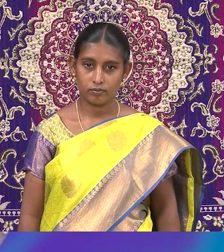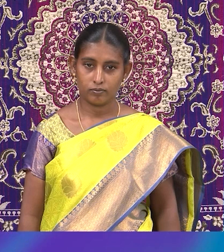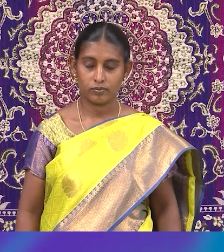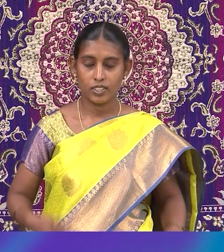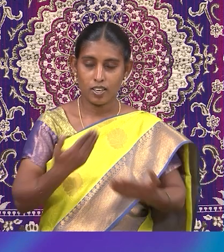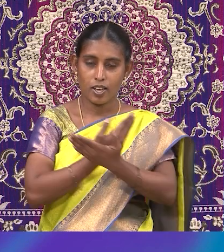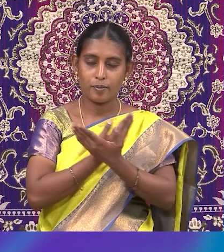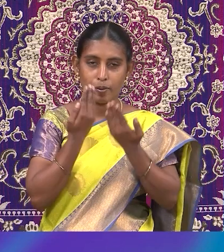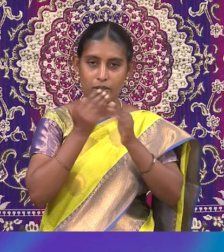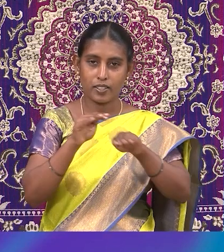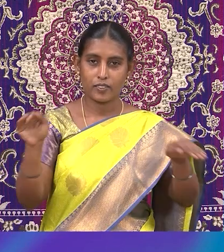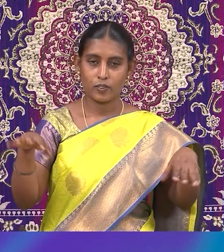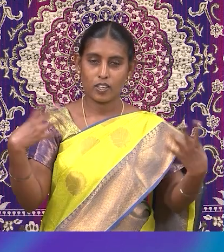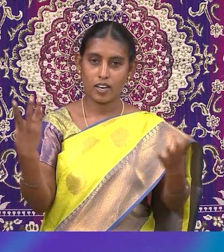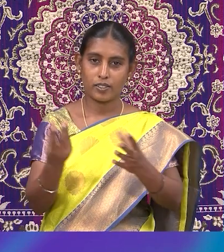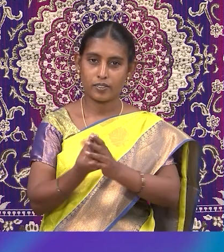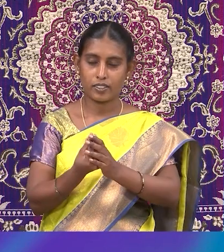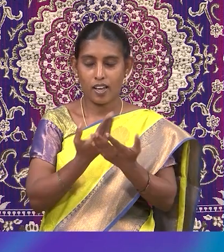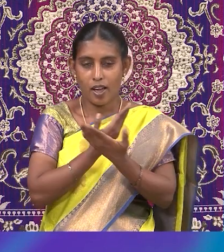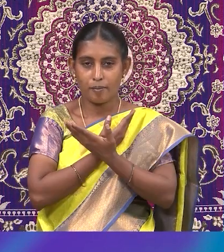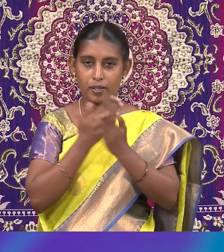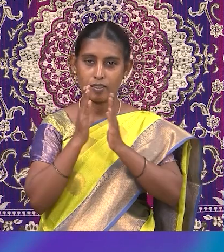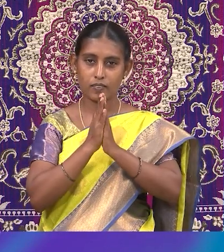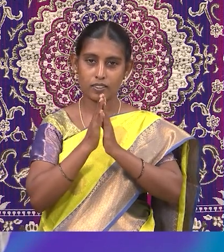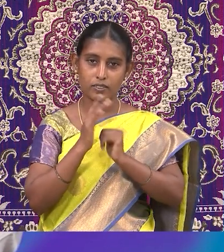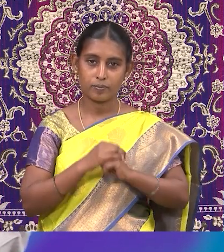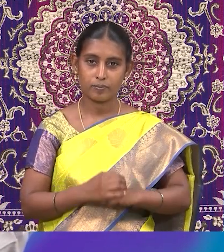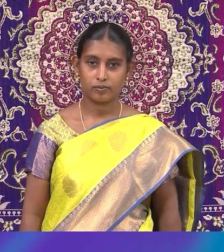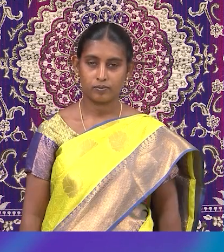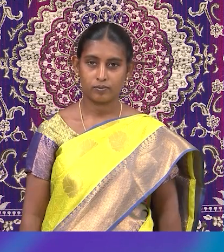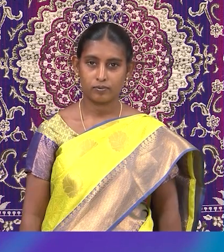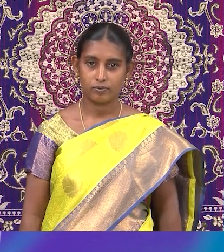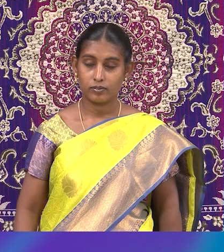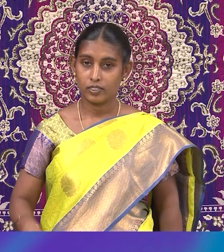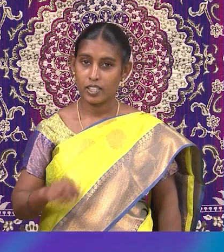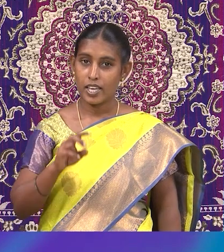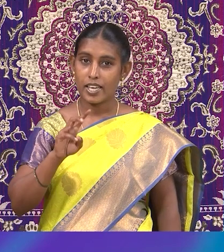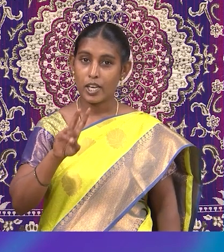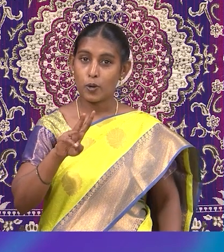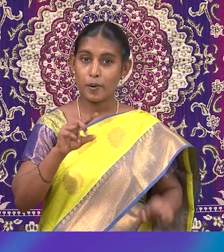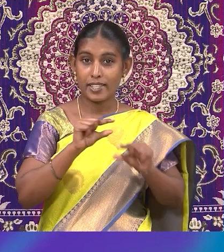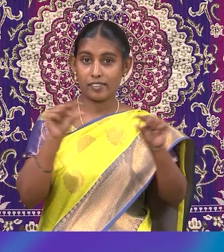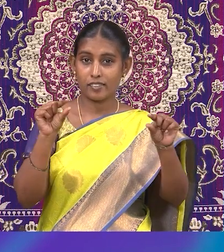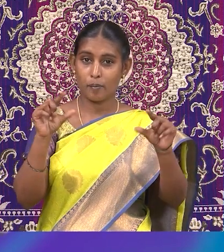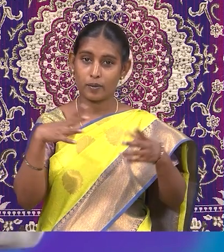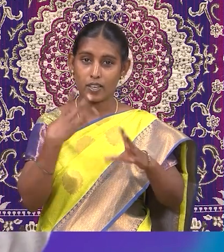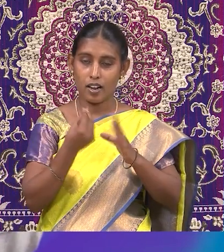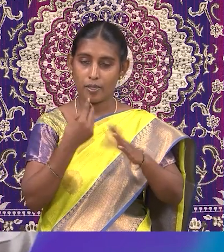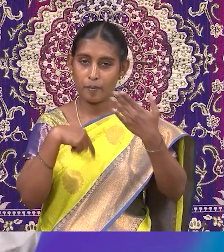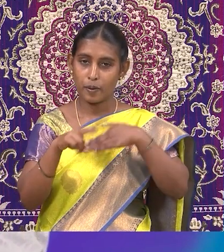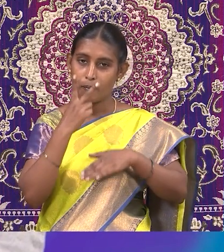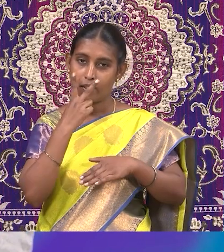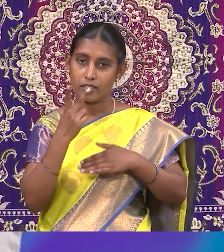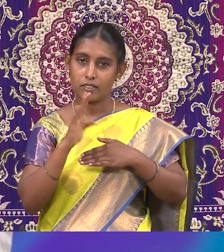அன்பு மாணவர்களே, உங்கள் அனைவருக்கும் அன்பார்ந்த வணக்கங்கள். இருபடிச் சமன்பாட்டை பற்றி பார்த்து கொண்டிருக்கின்றோம்.